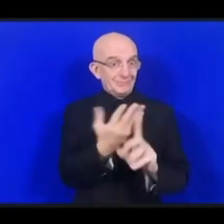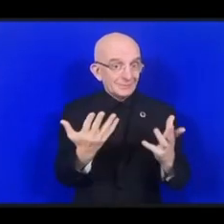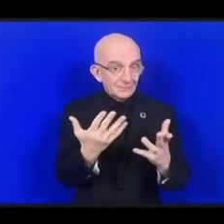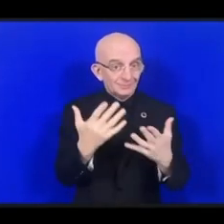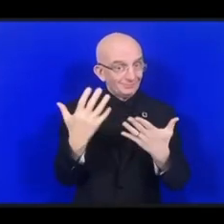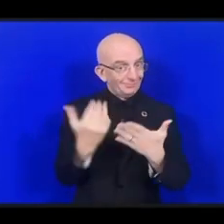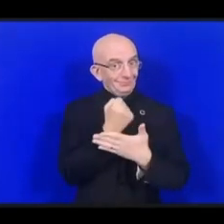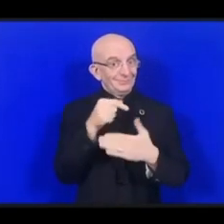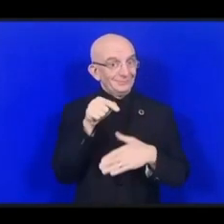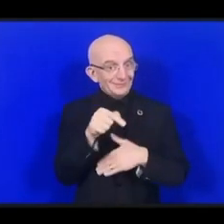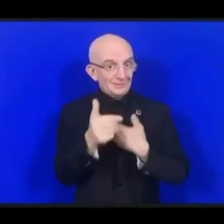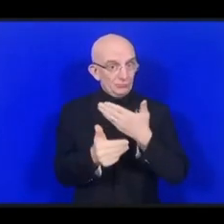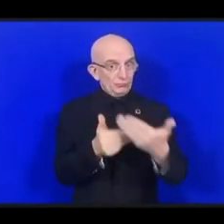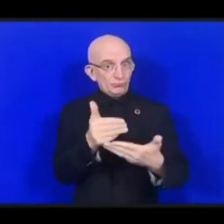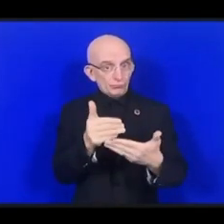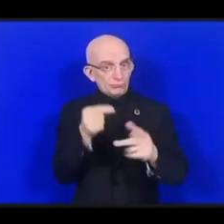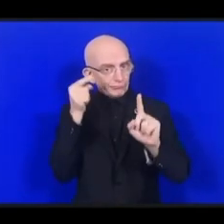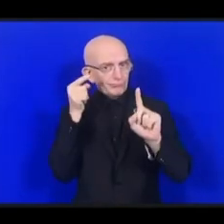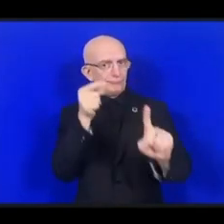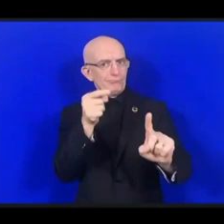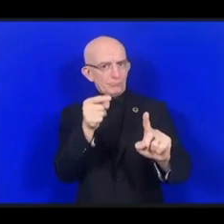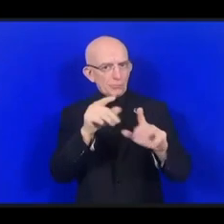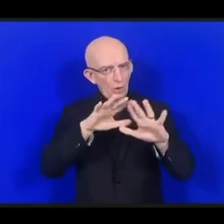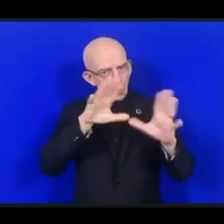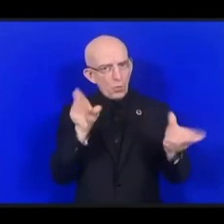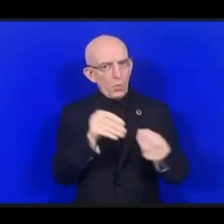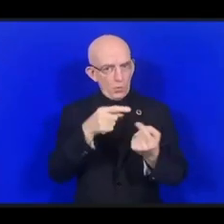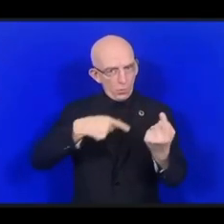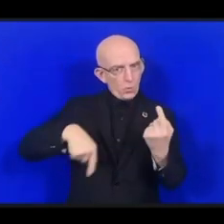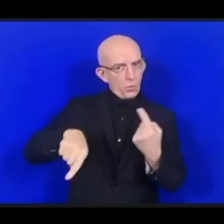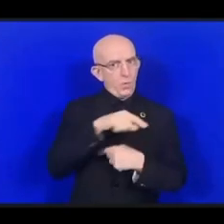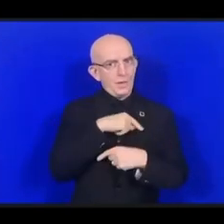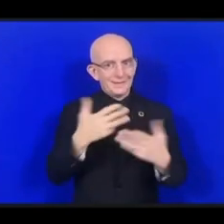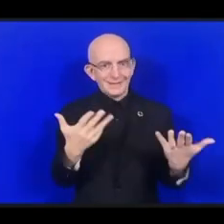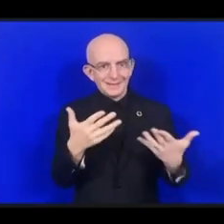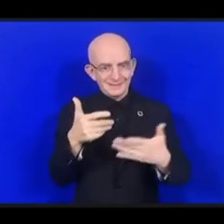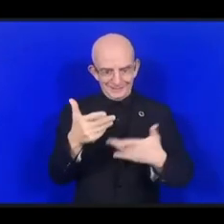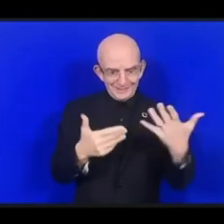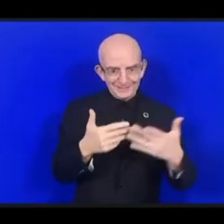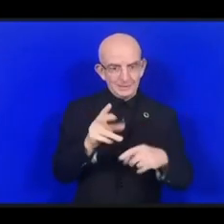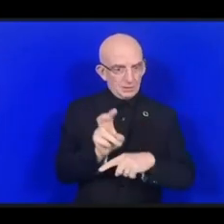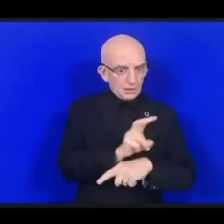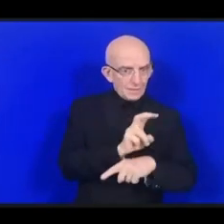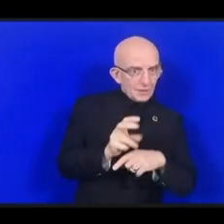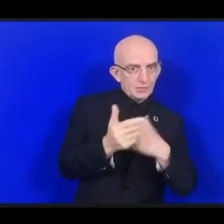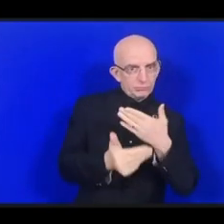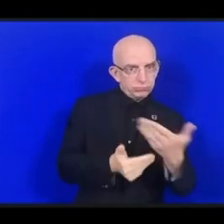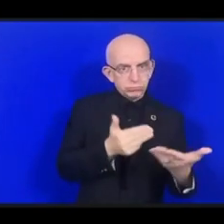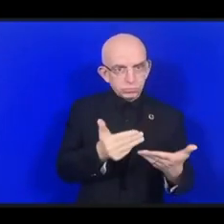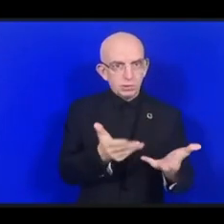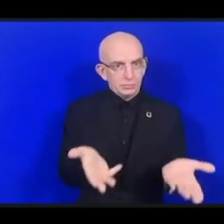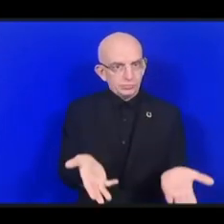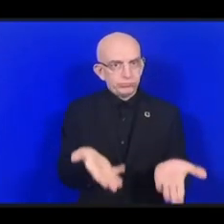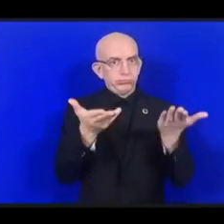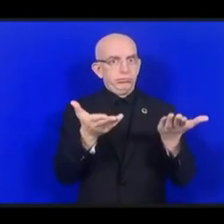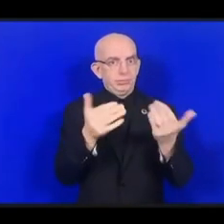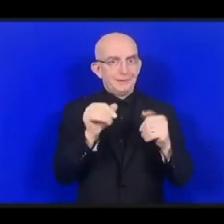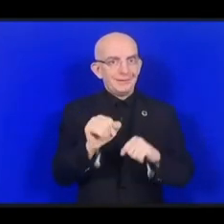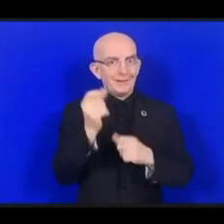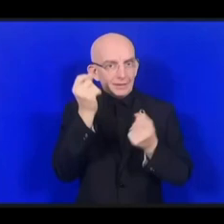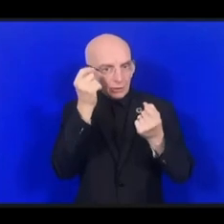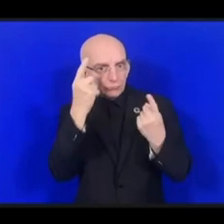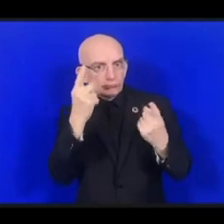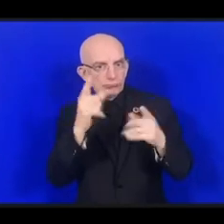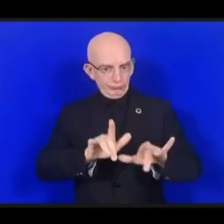وتعزيز محو الاميه الرقميه بين المستخدمين وصناع القرار على حد سواء نحن بحاجه الى